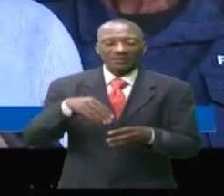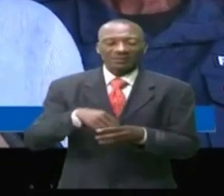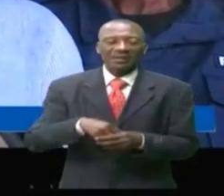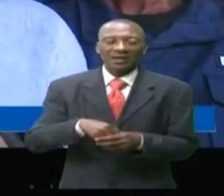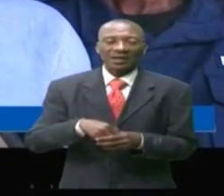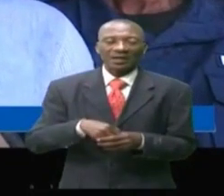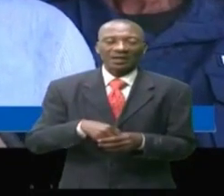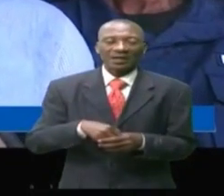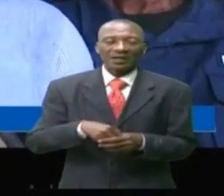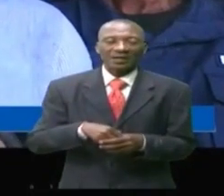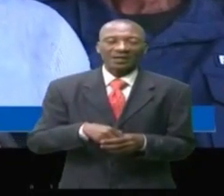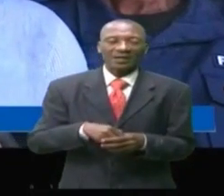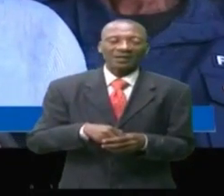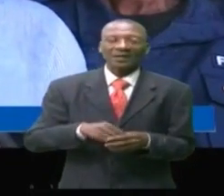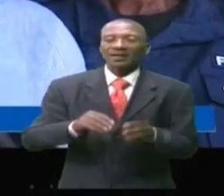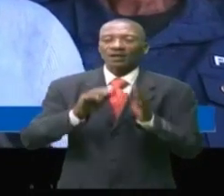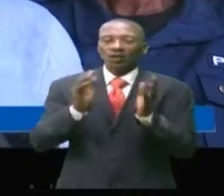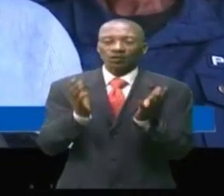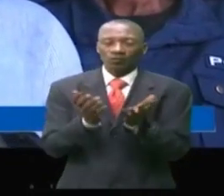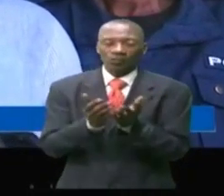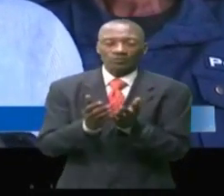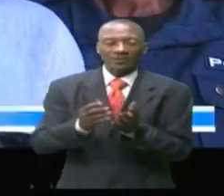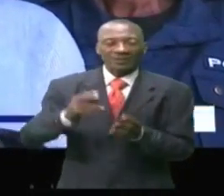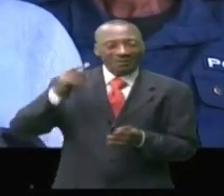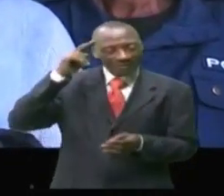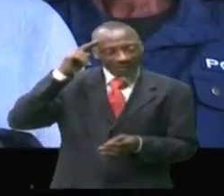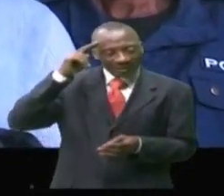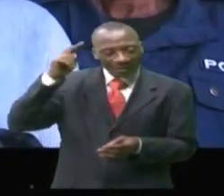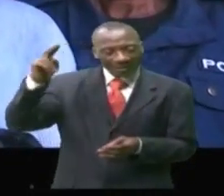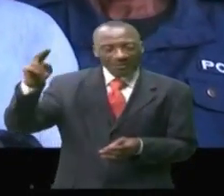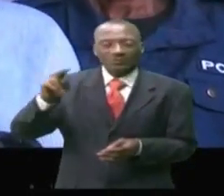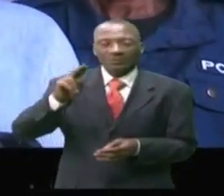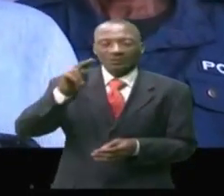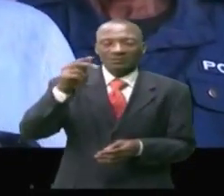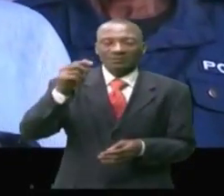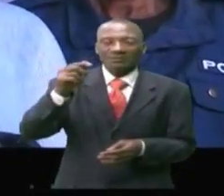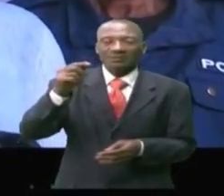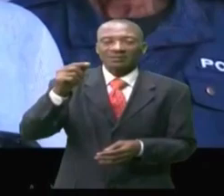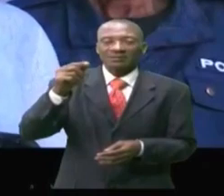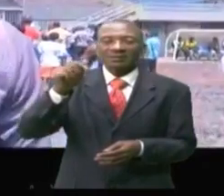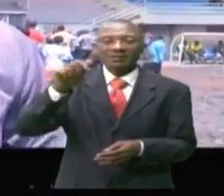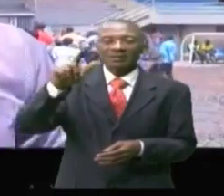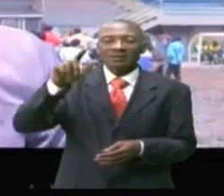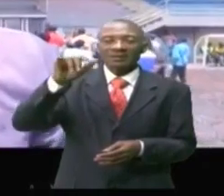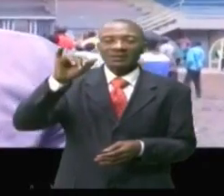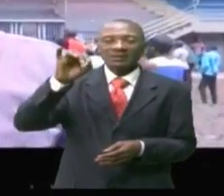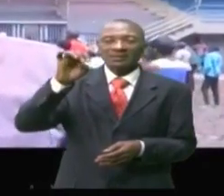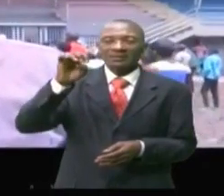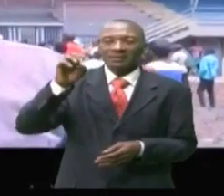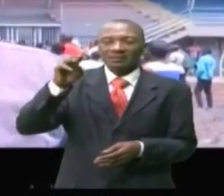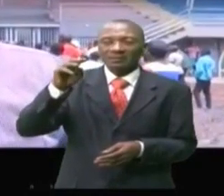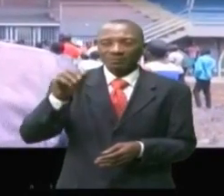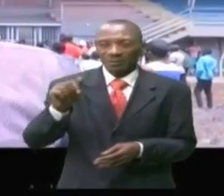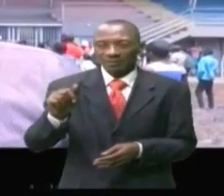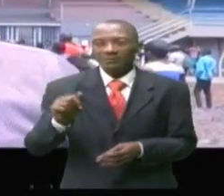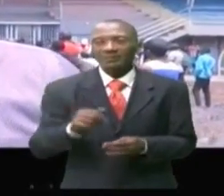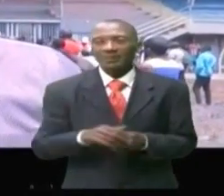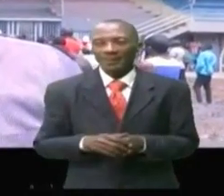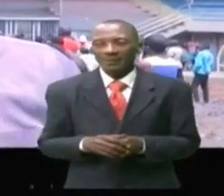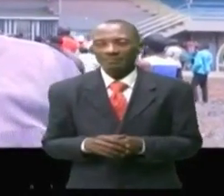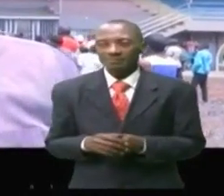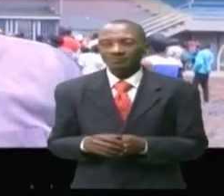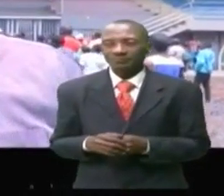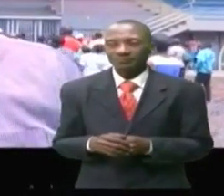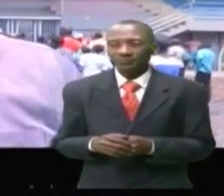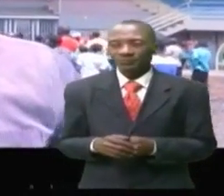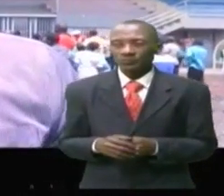merci pour cette initiative noble qu'ils ont fait. Ils se sont réappropriés notamment de leur destin. Nous saluons la présence du bourgmestre